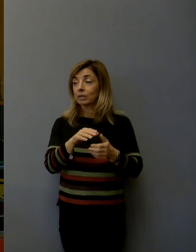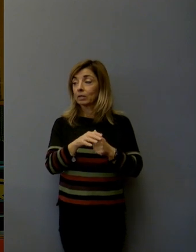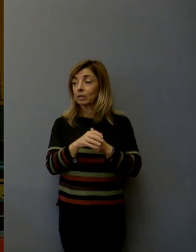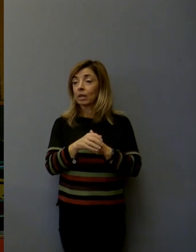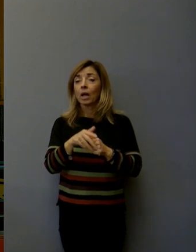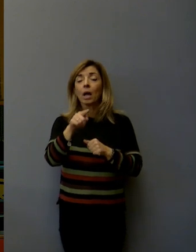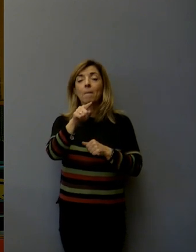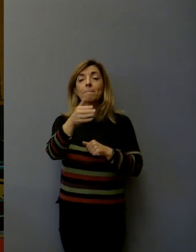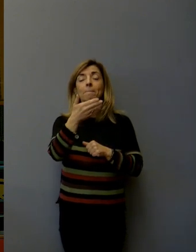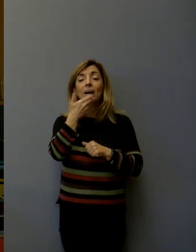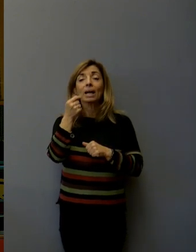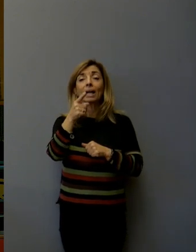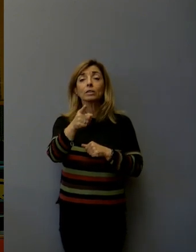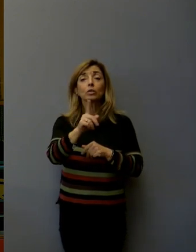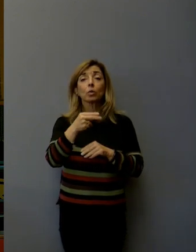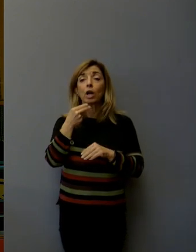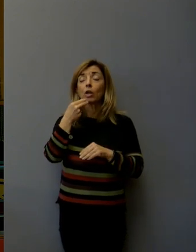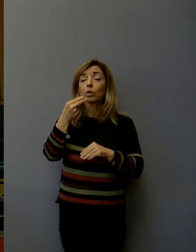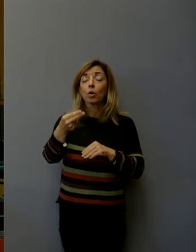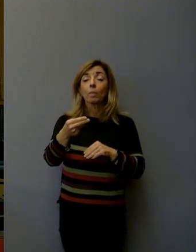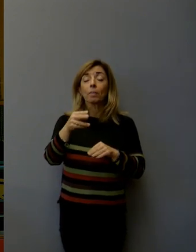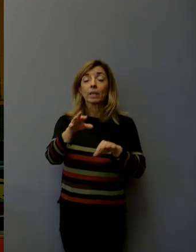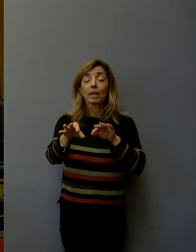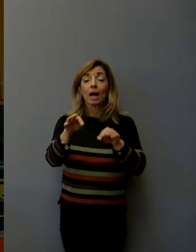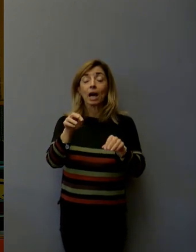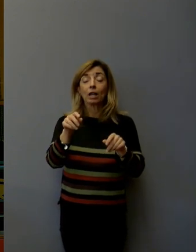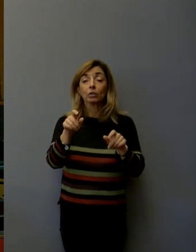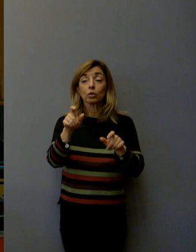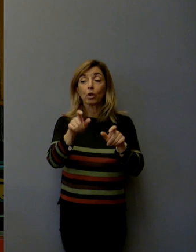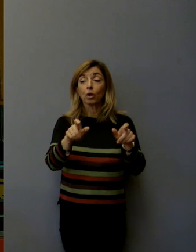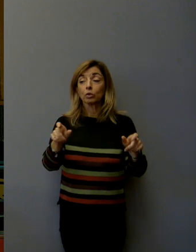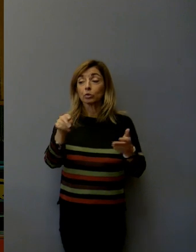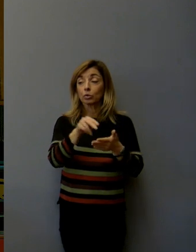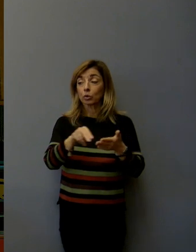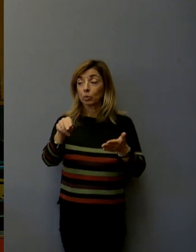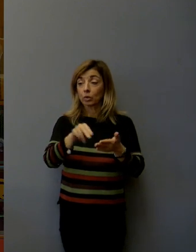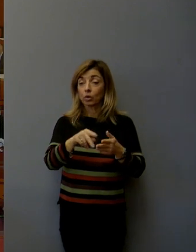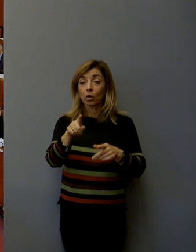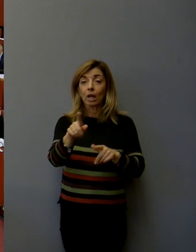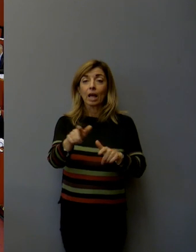per favore no dai andiamo allora prego prego